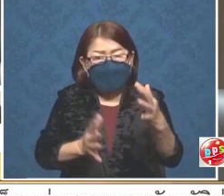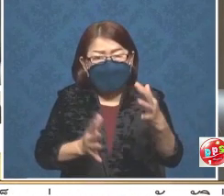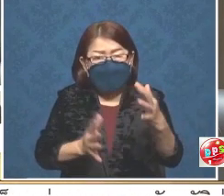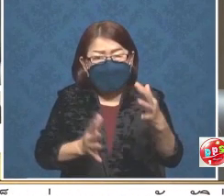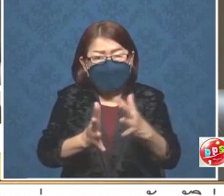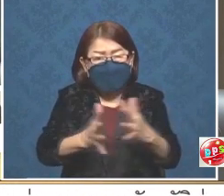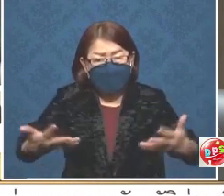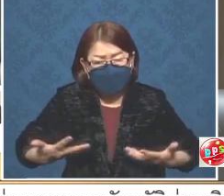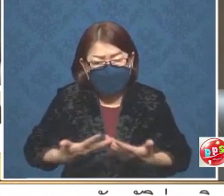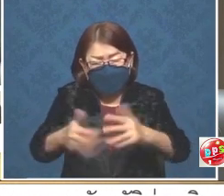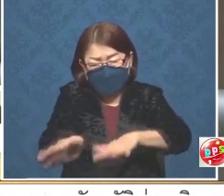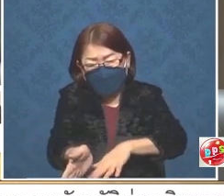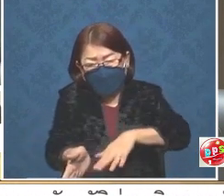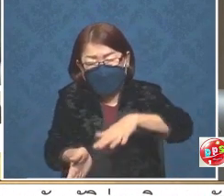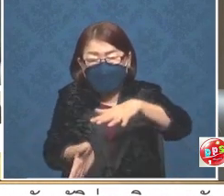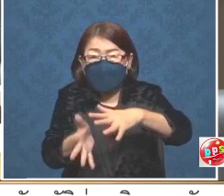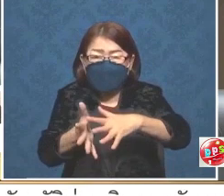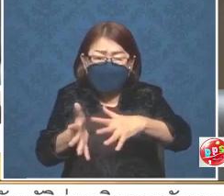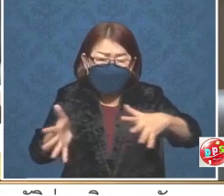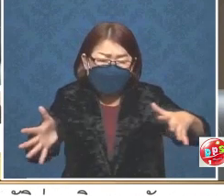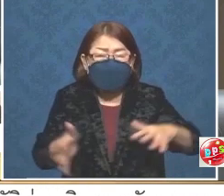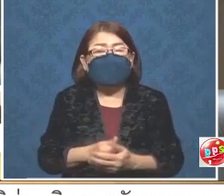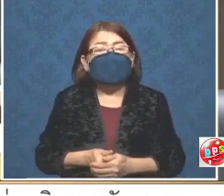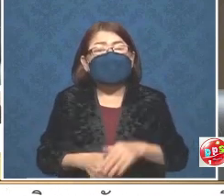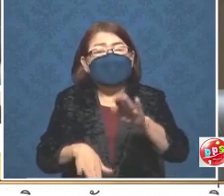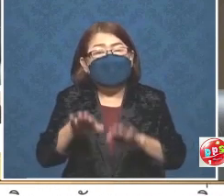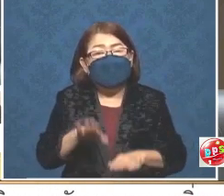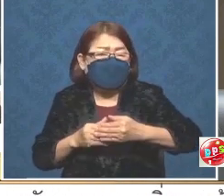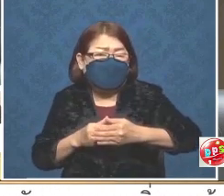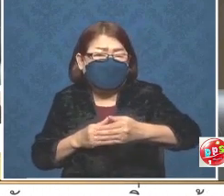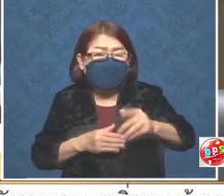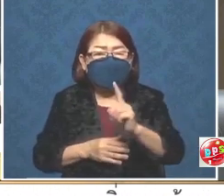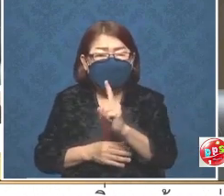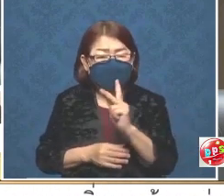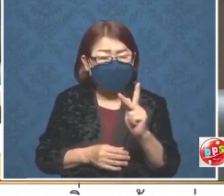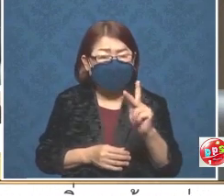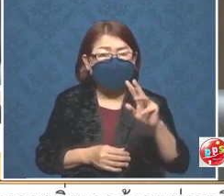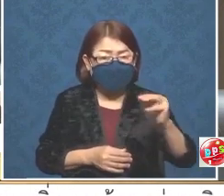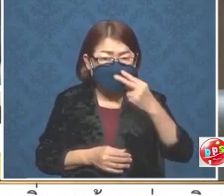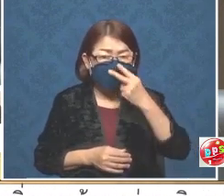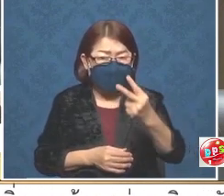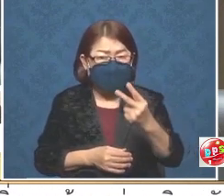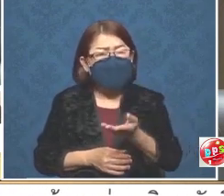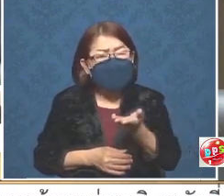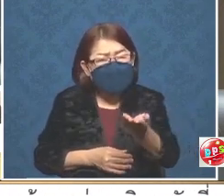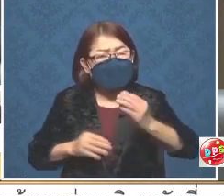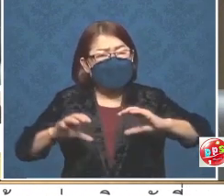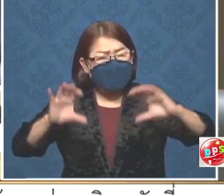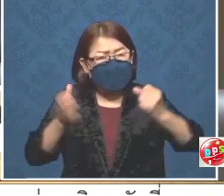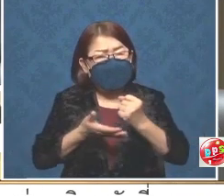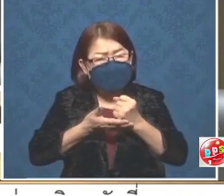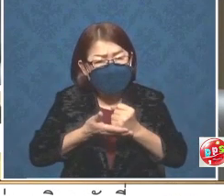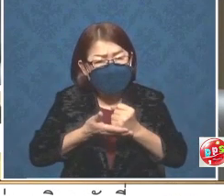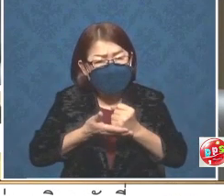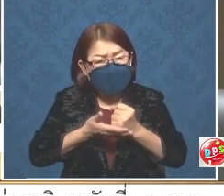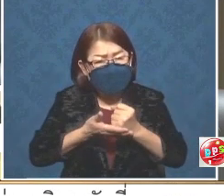กว่า 1 กิโรเมตรถ้าพากลสดบุราะกำจวัจ attendantkamเมื่อถึงขาวเปิด